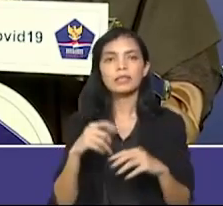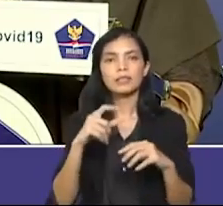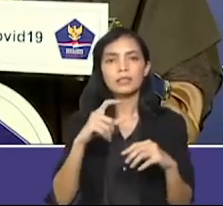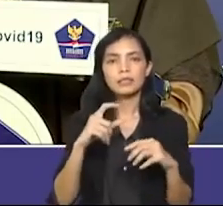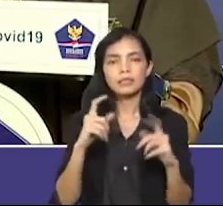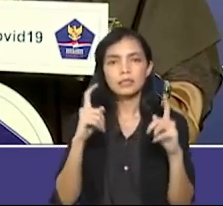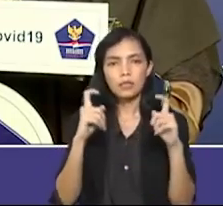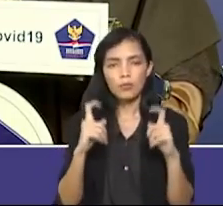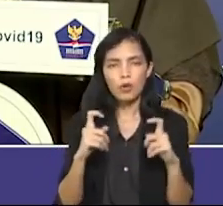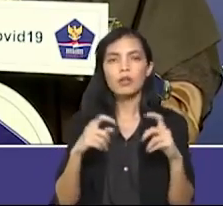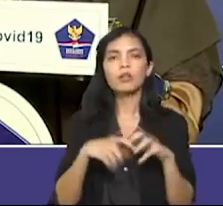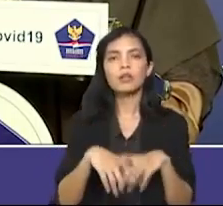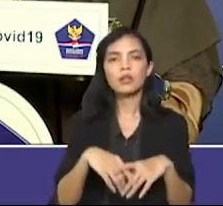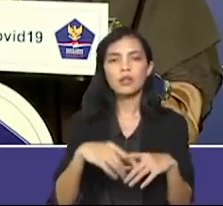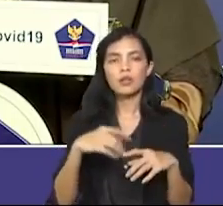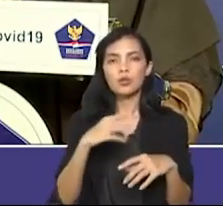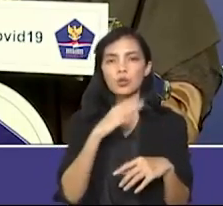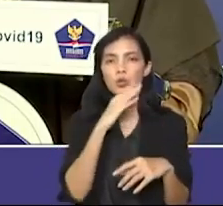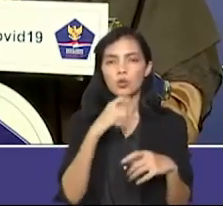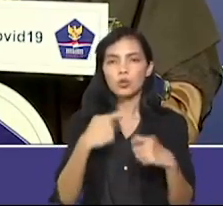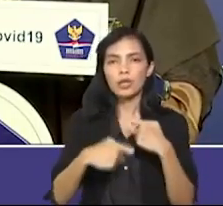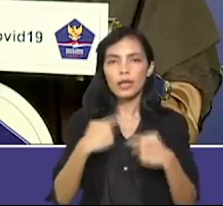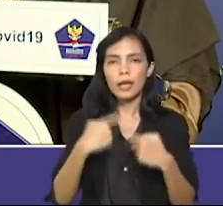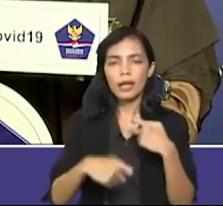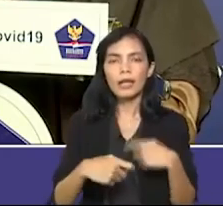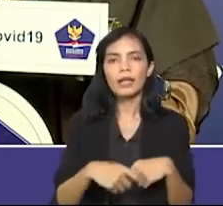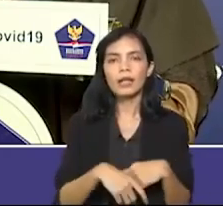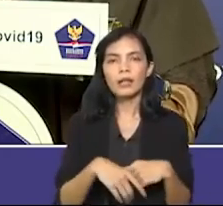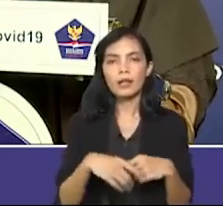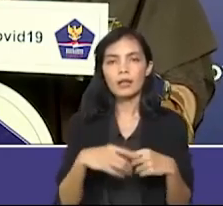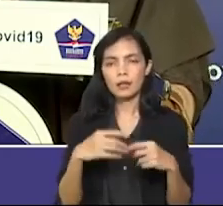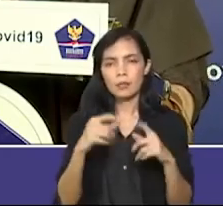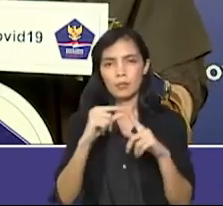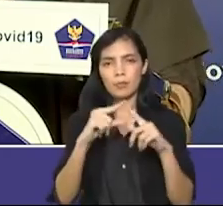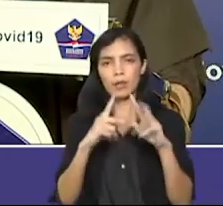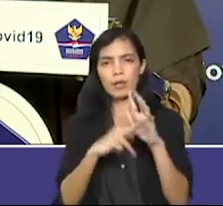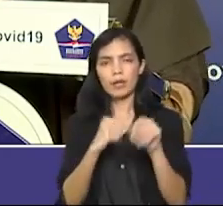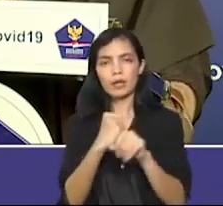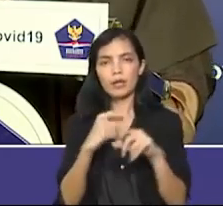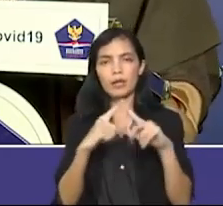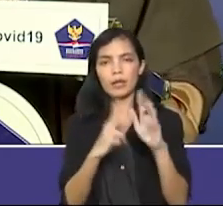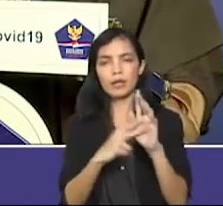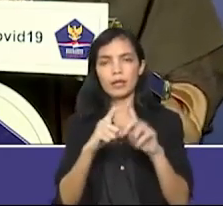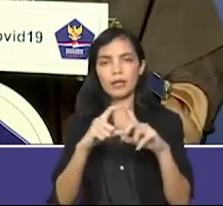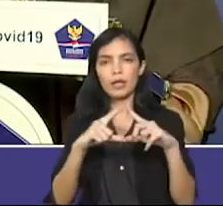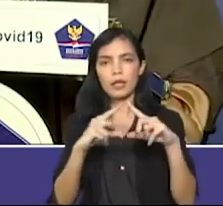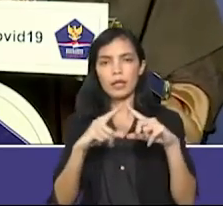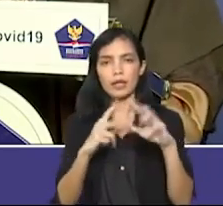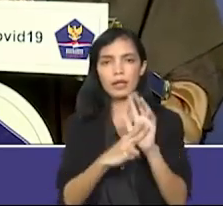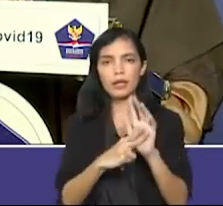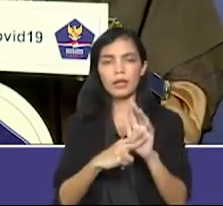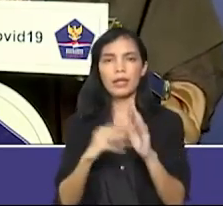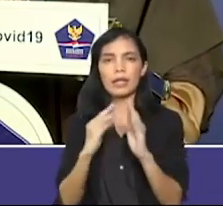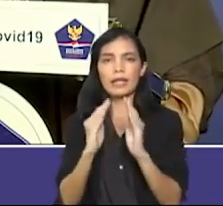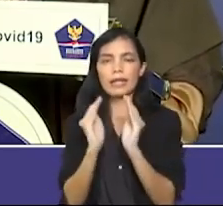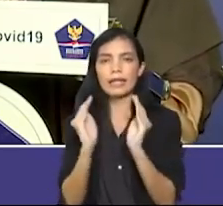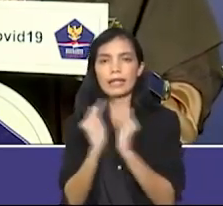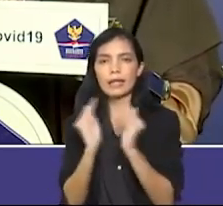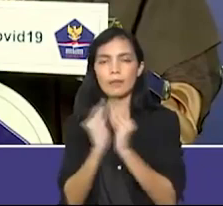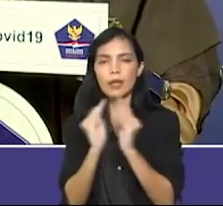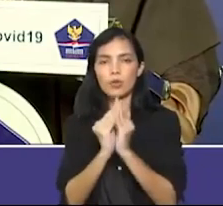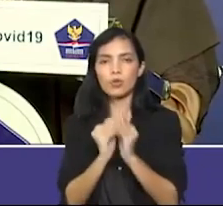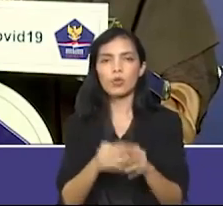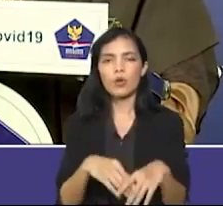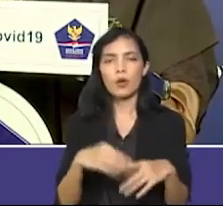Kuningan Pangandaran dan Indramayu di provinsi Jawa Tengah Kota